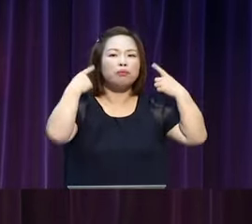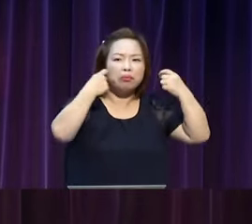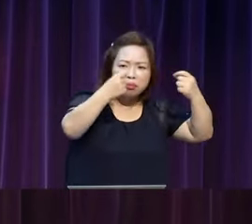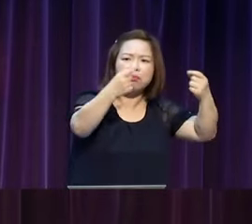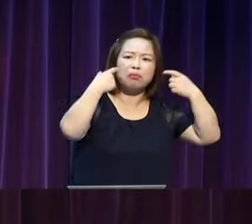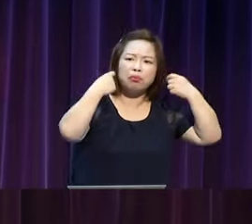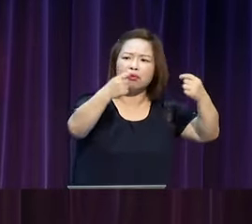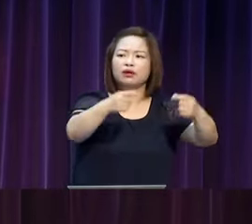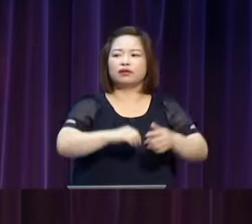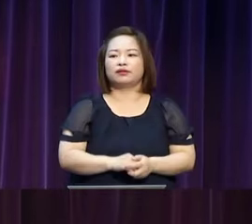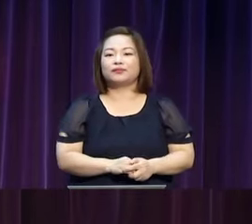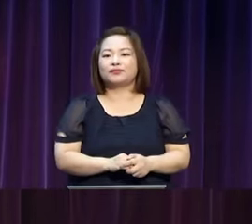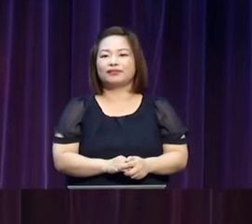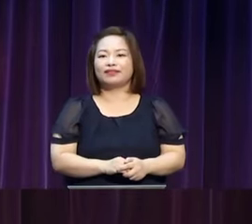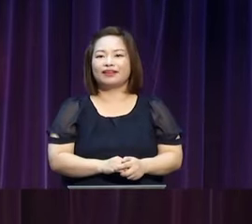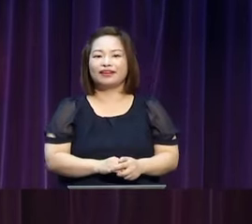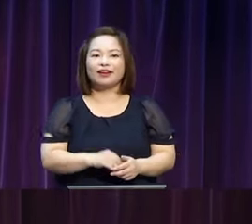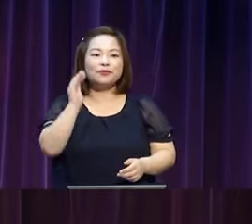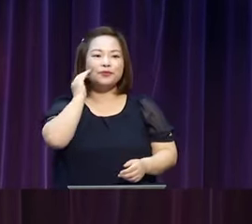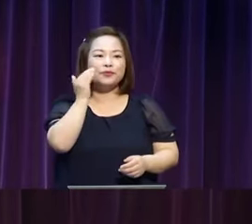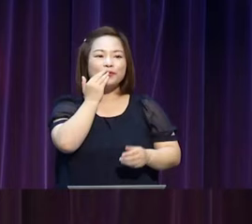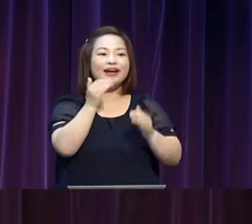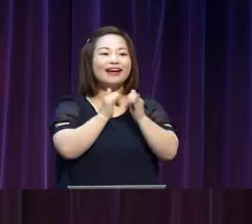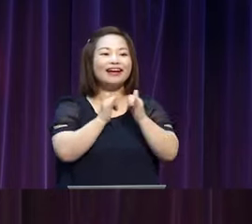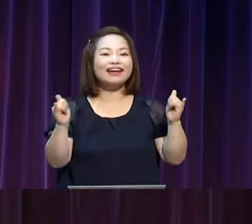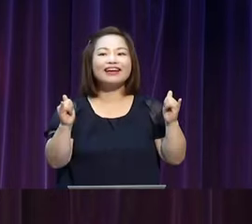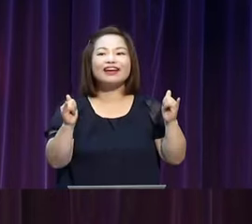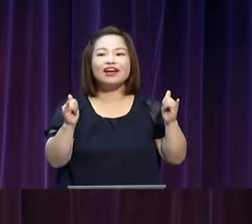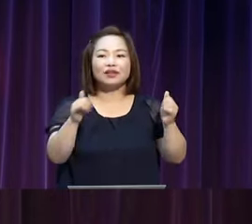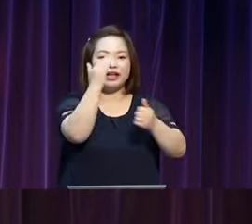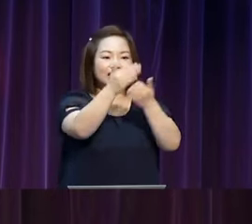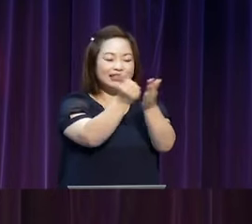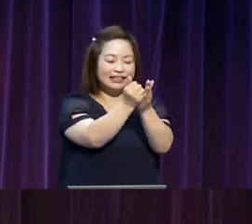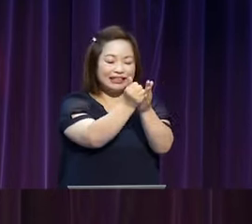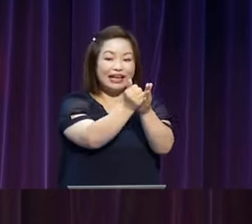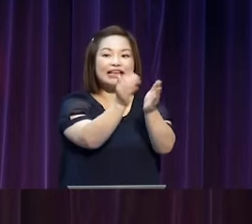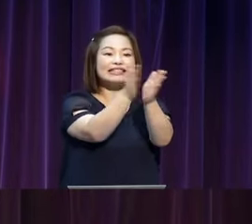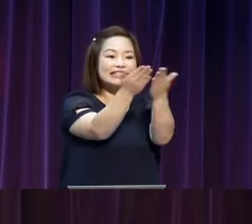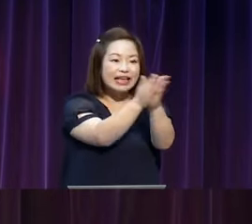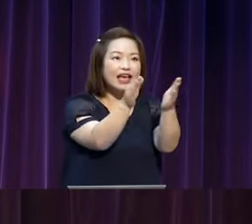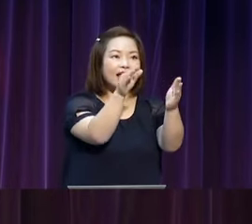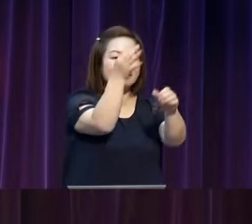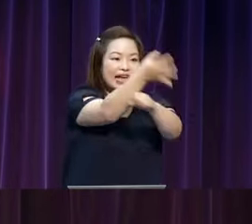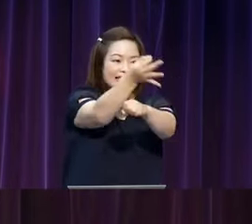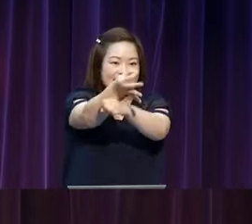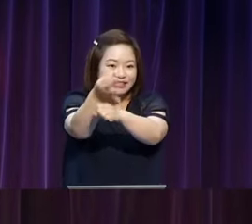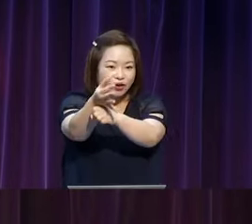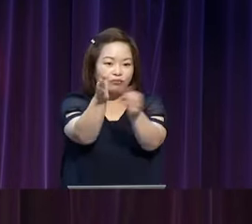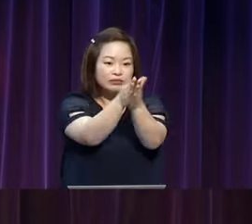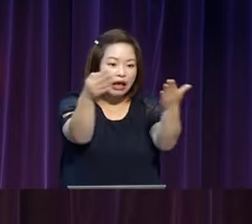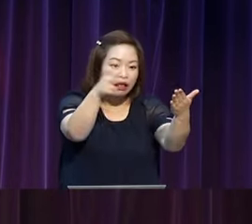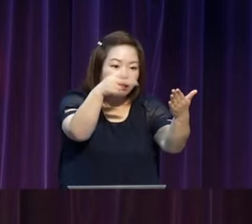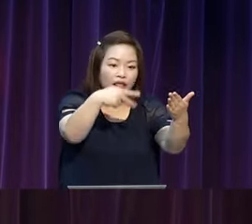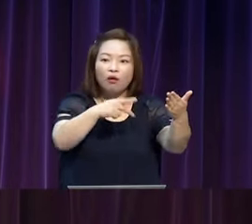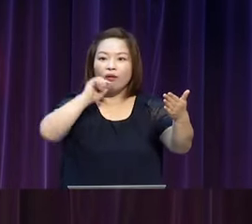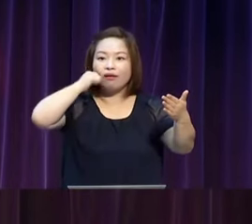농아인들은요, 책 읽는 거 어려워하잖아요. 책 잘 안 보시죠? 책